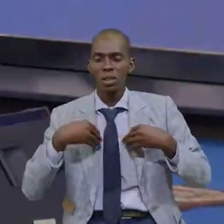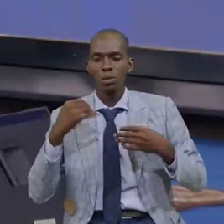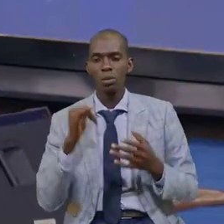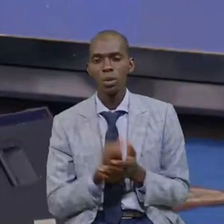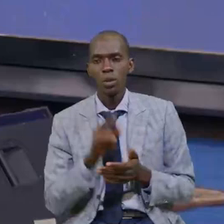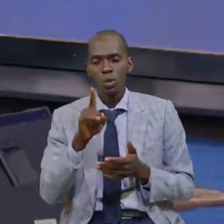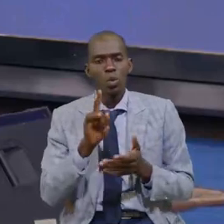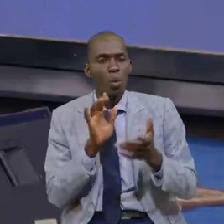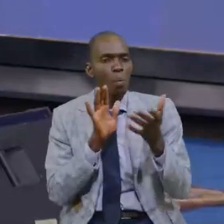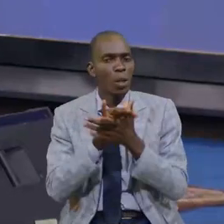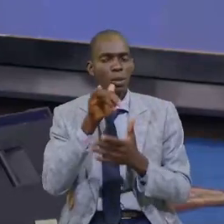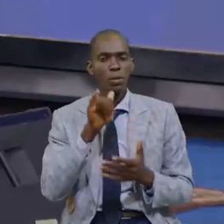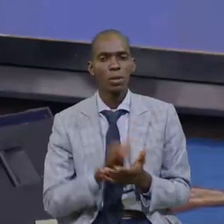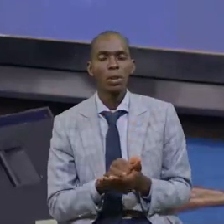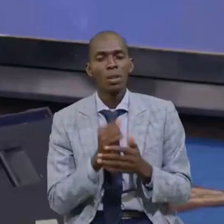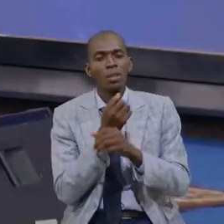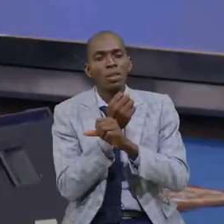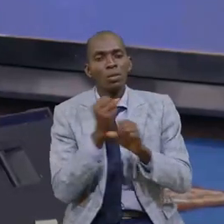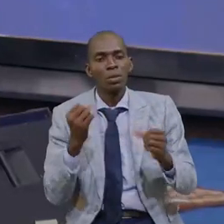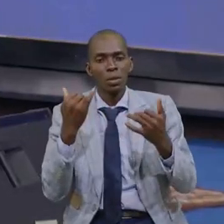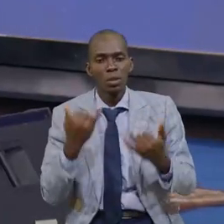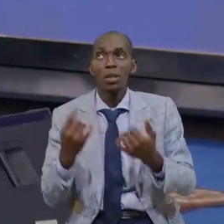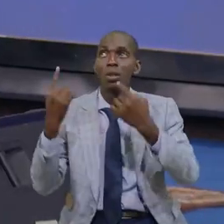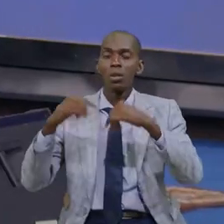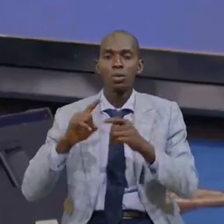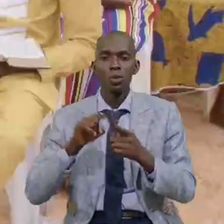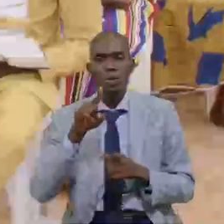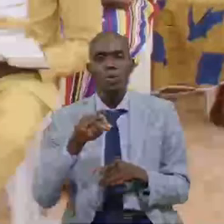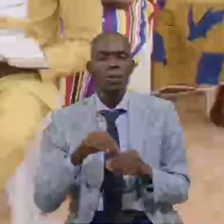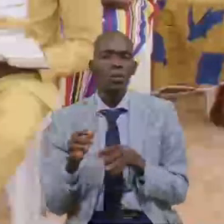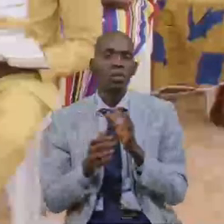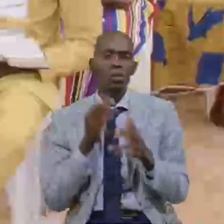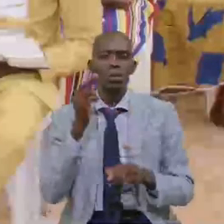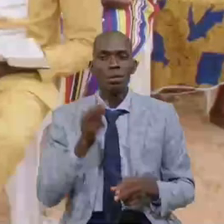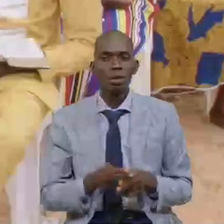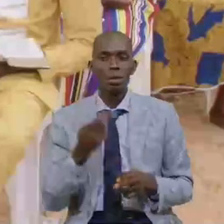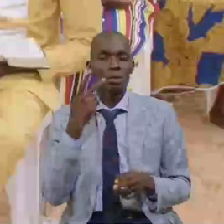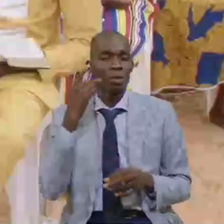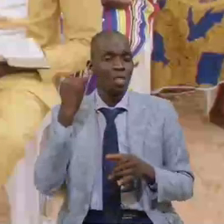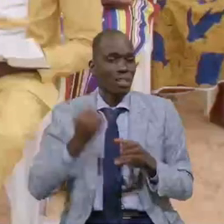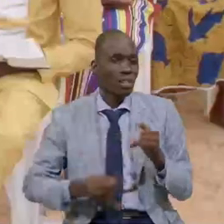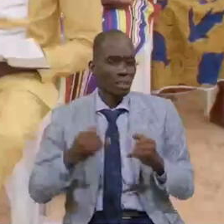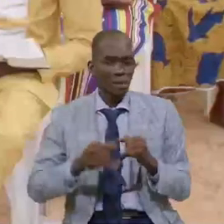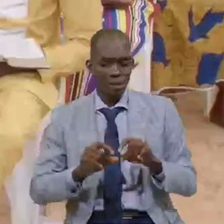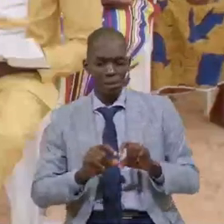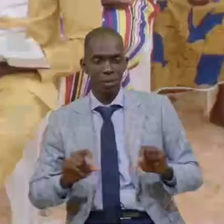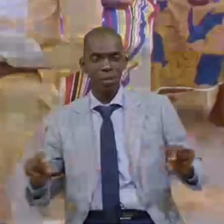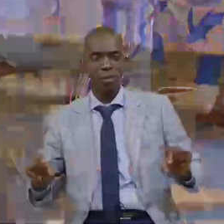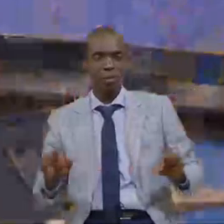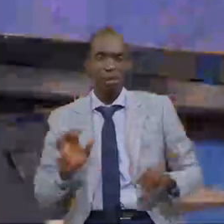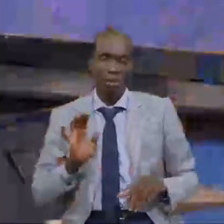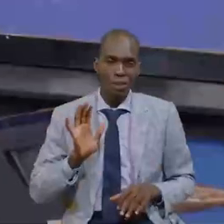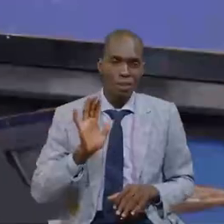tu crois à cela. Le salut viendra pour toi au nom de Jésus. Voyons la dernière ligne là-bas,